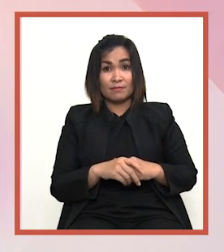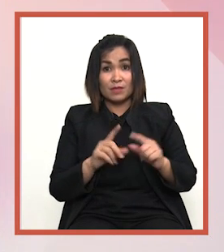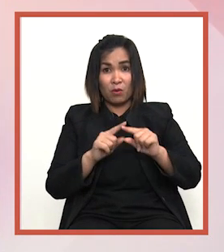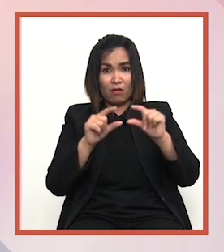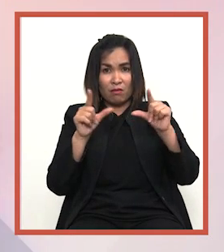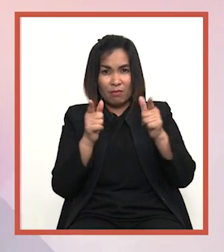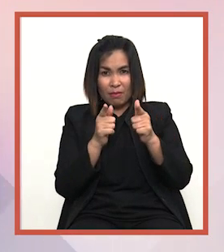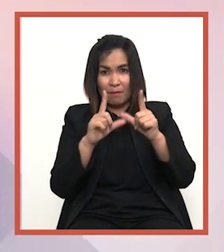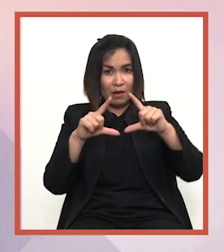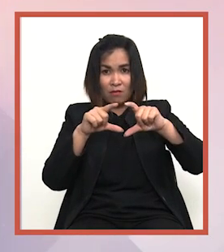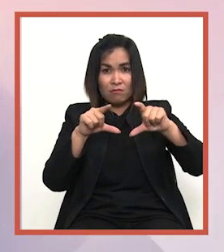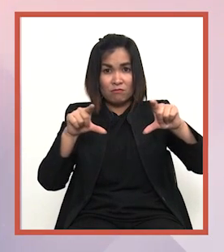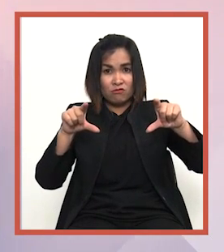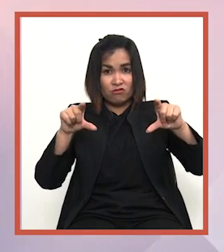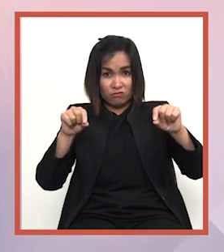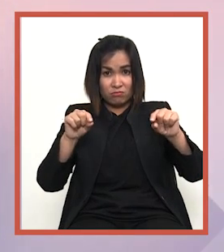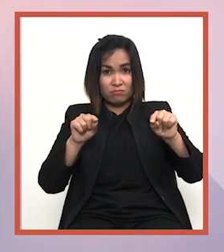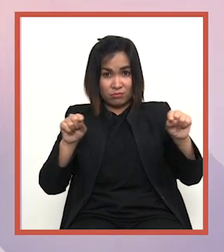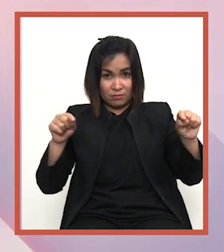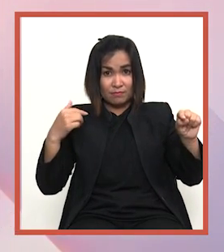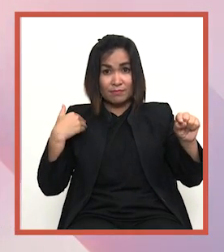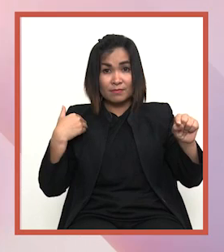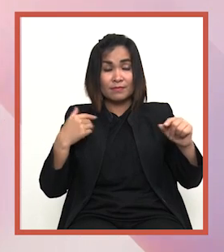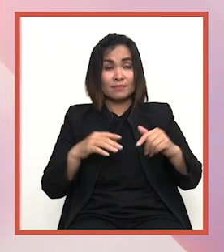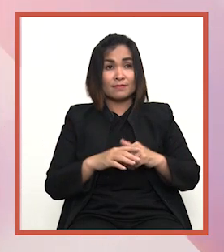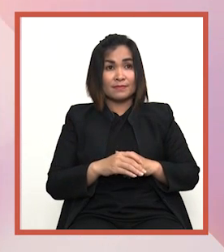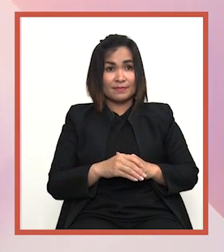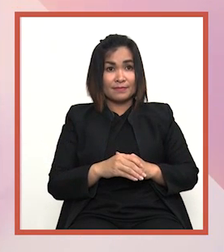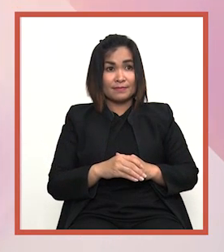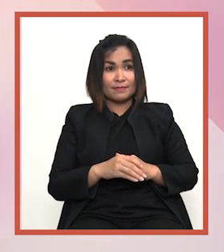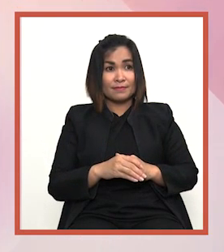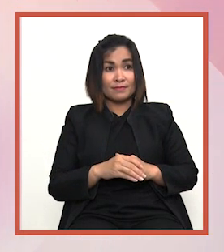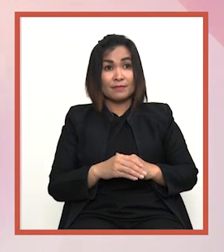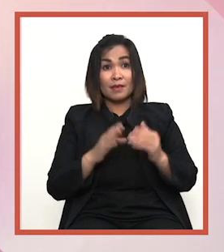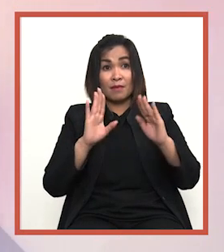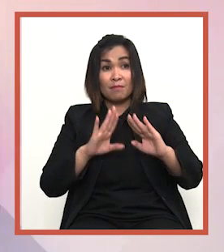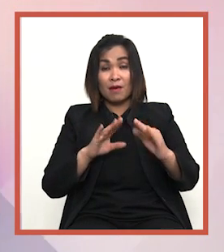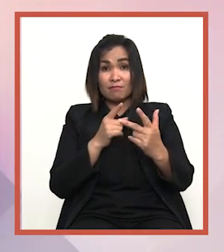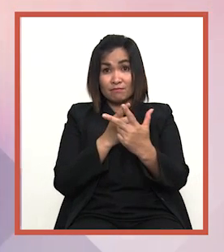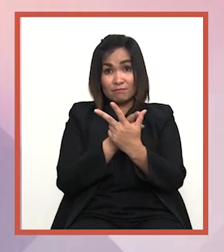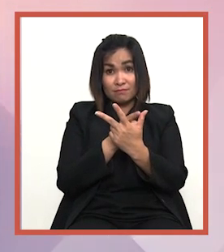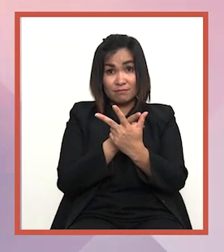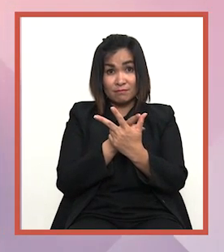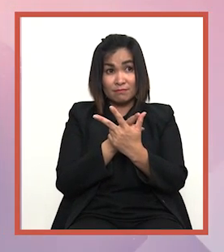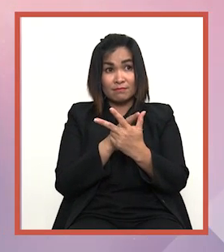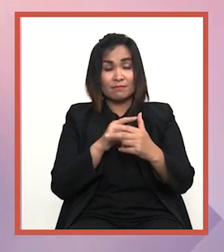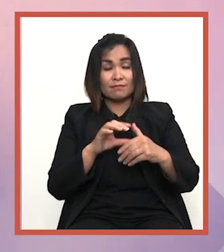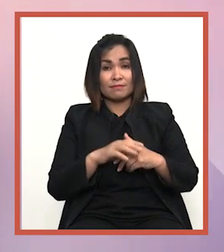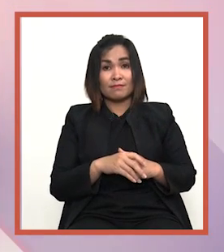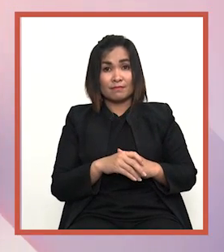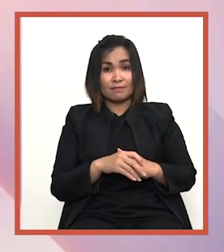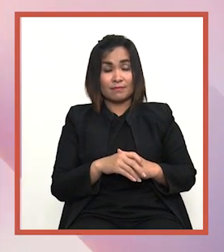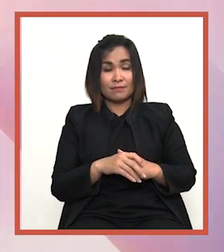นึ่งนะครับทางด้านยาวนะครับจะค่อนข้างยาวนิดหนึ่งนะครับนะฮะสัญลักษณ์แบบงานสมบูรณ์ของตัวต้านทานความต้านทานนะครับนะ